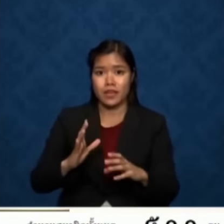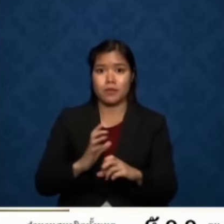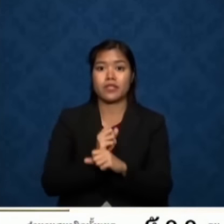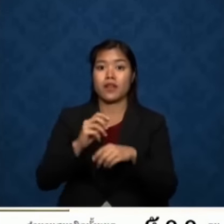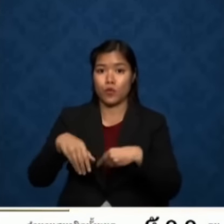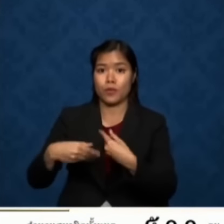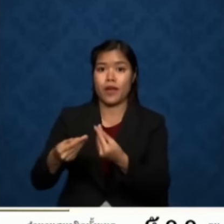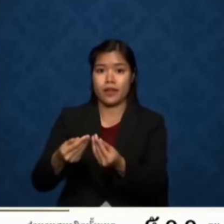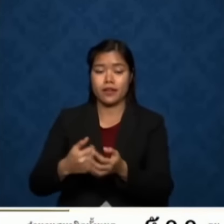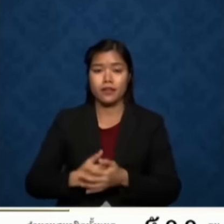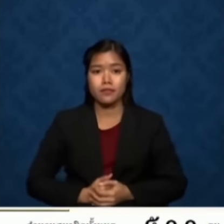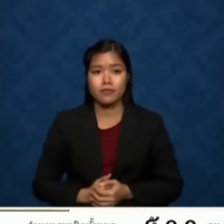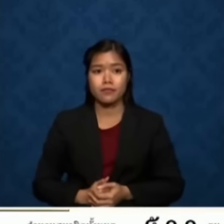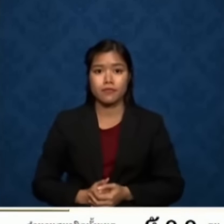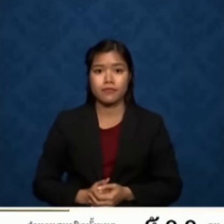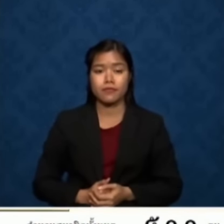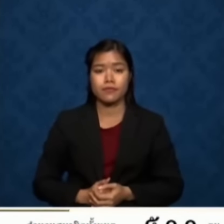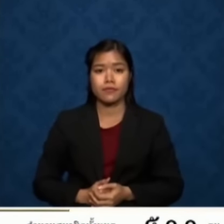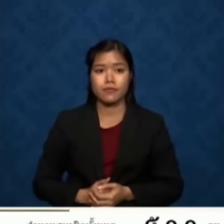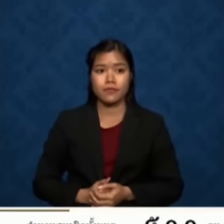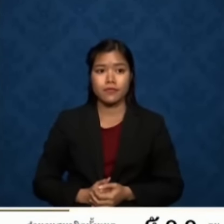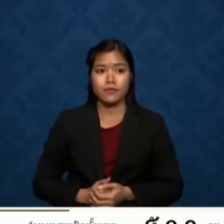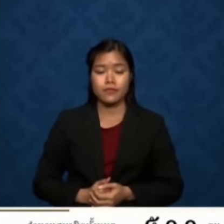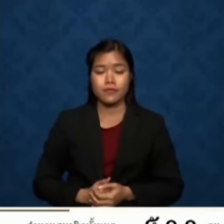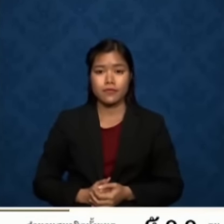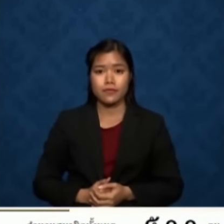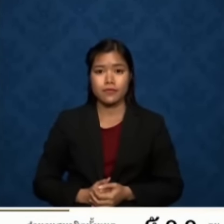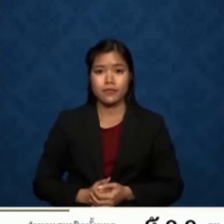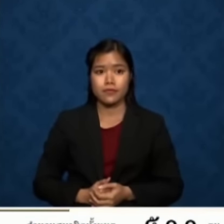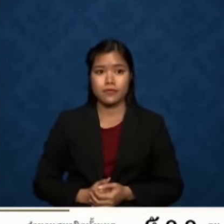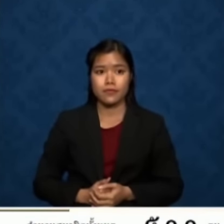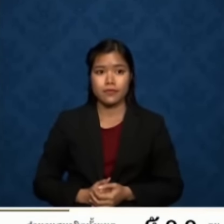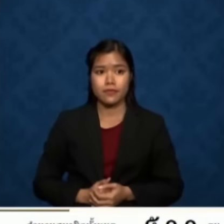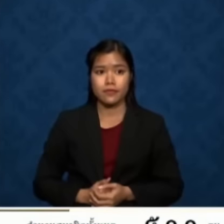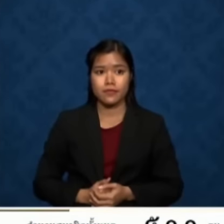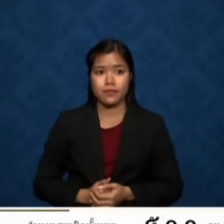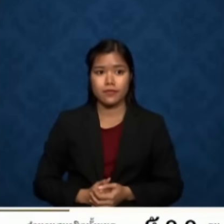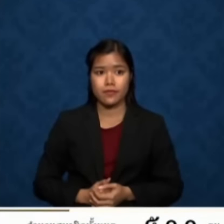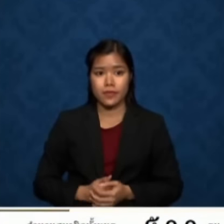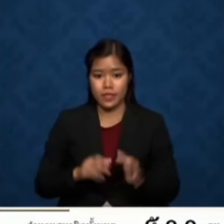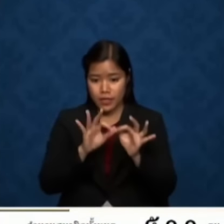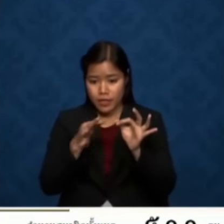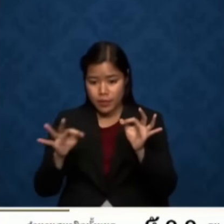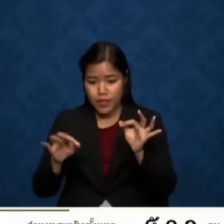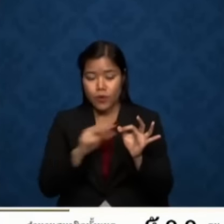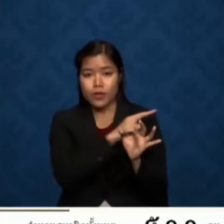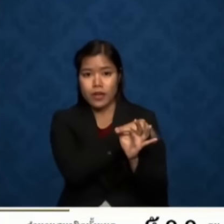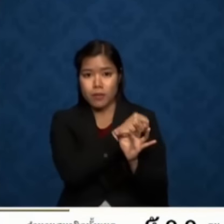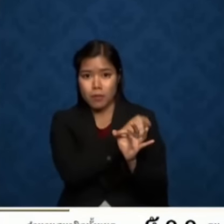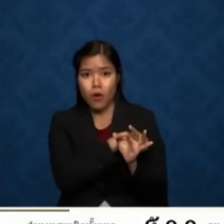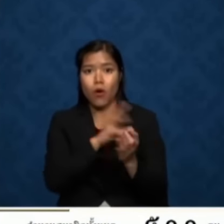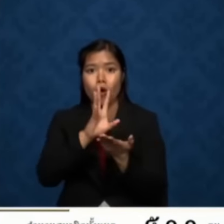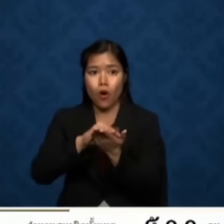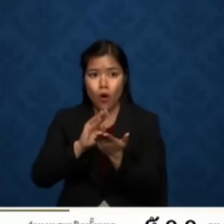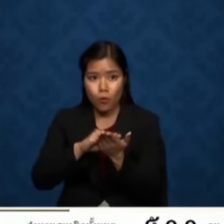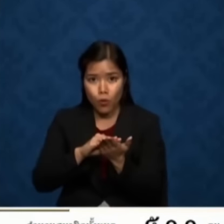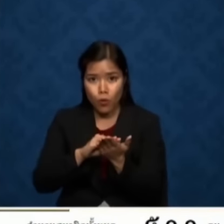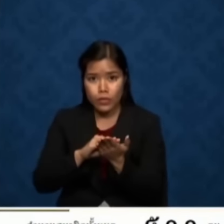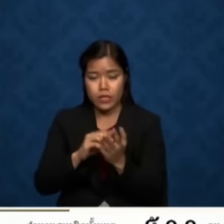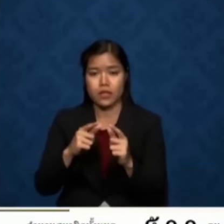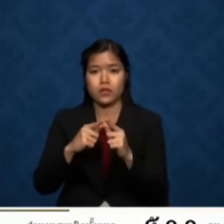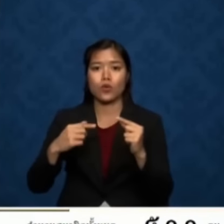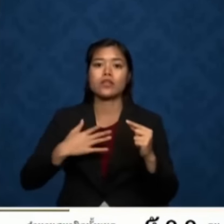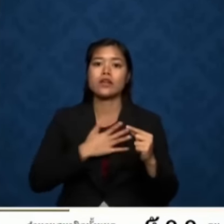ก็ท่านคุณหมอเขาก็ยังเรื่องข้อมูลเรื่องสุขภ